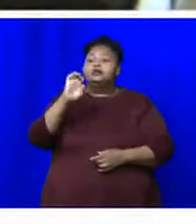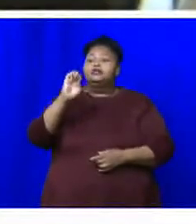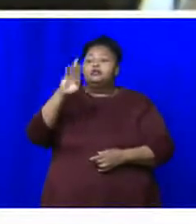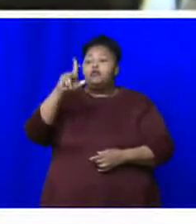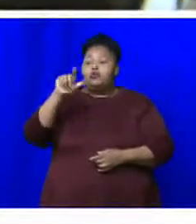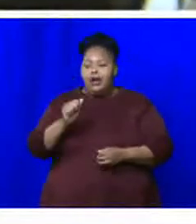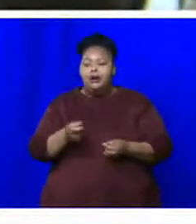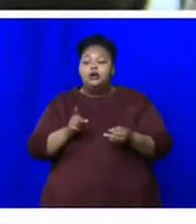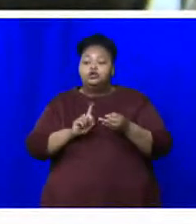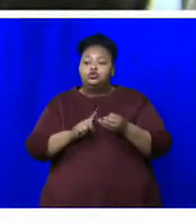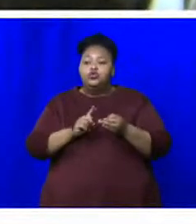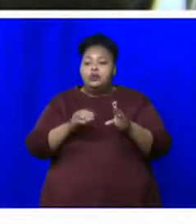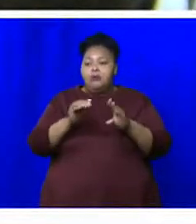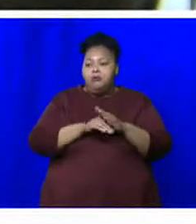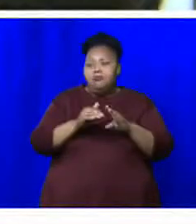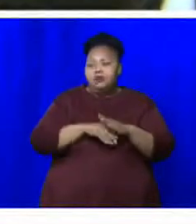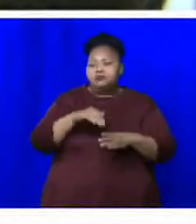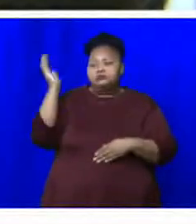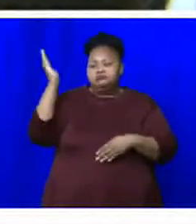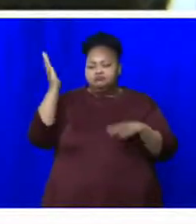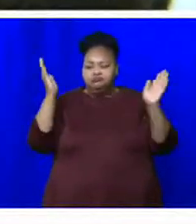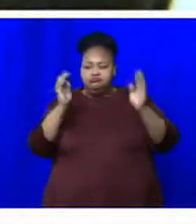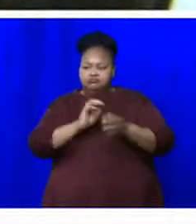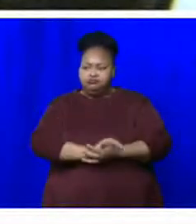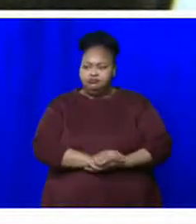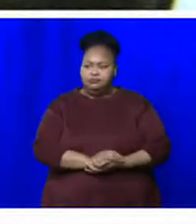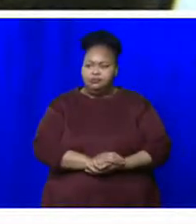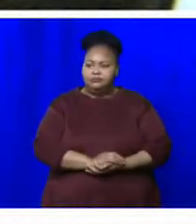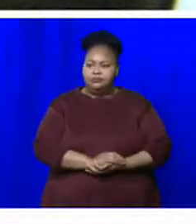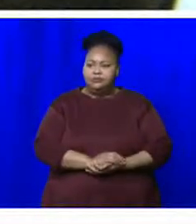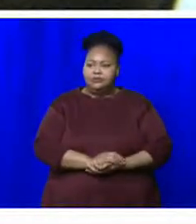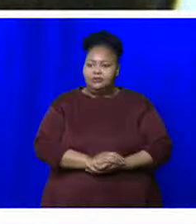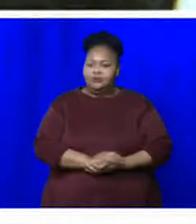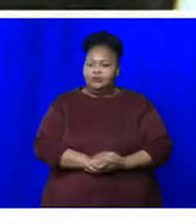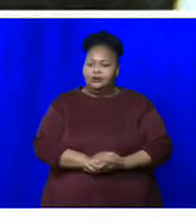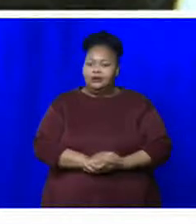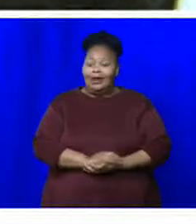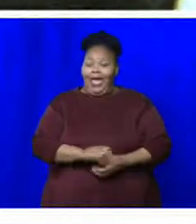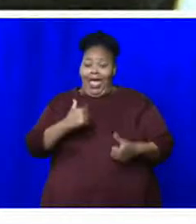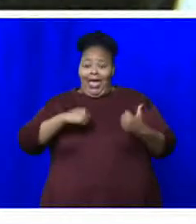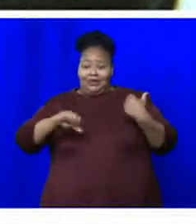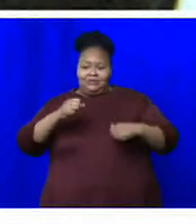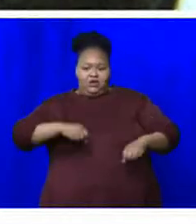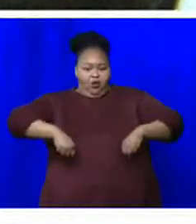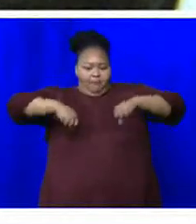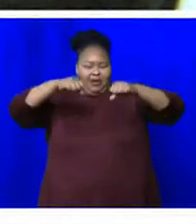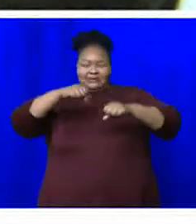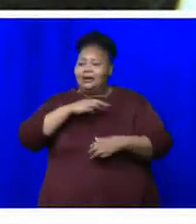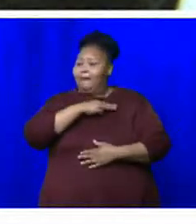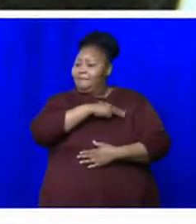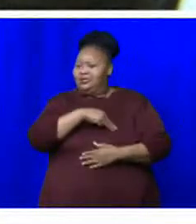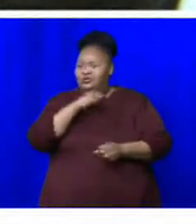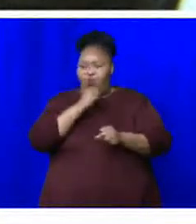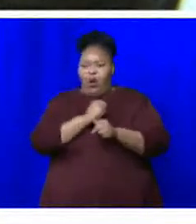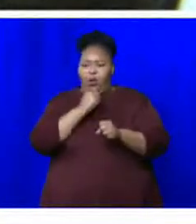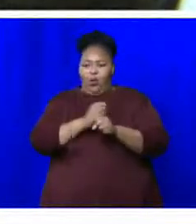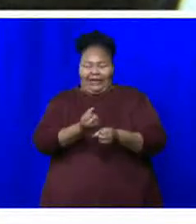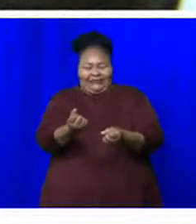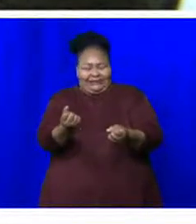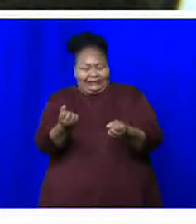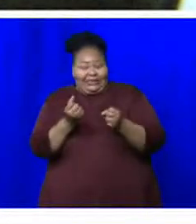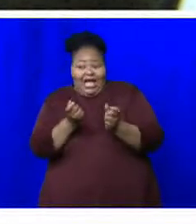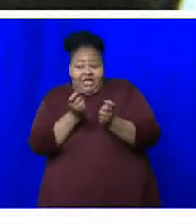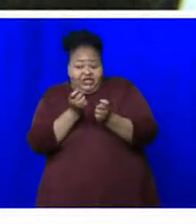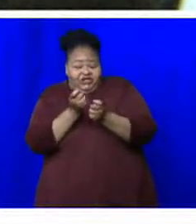Siyacela controlling officer awufake lunyawo olusha la sitobona ukuthi kwentekani. Otherwise now tawungena kule